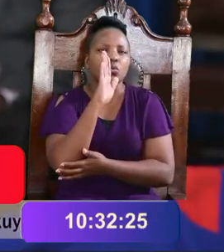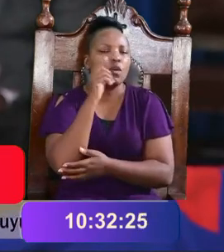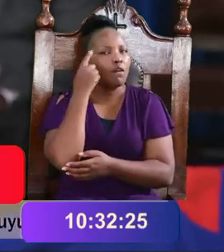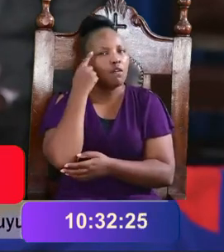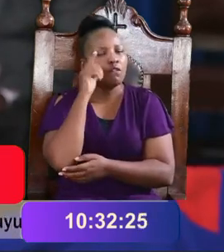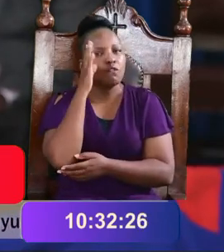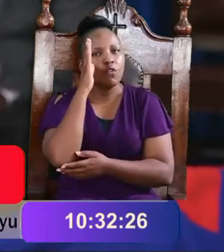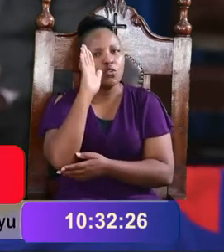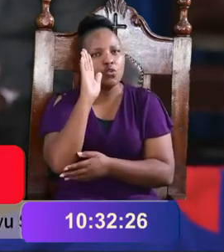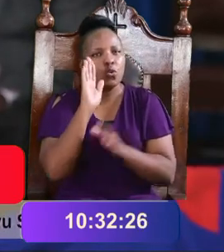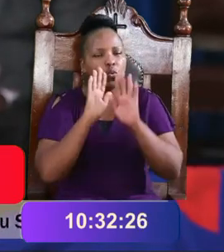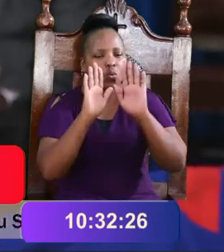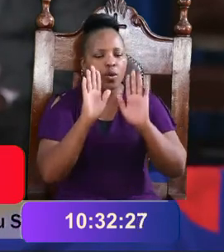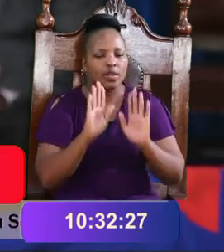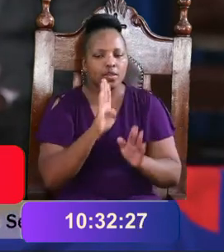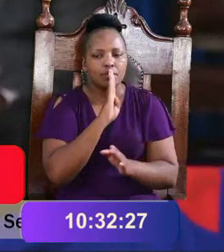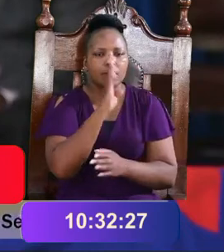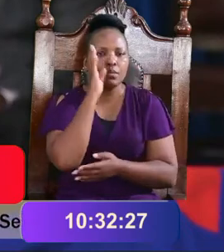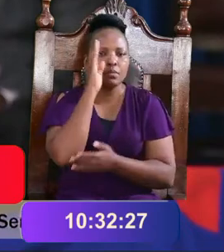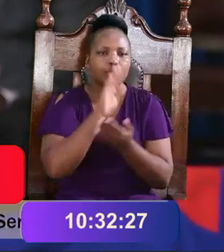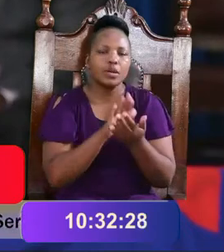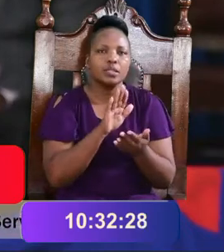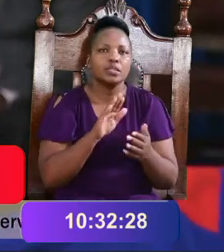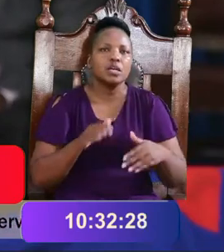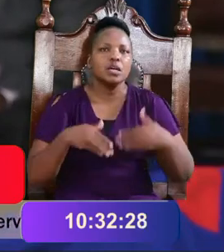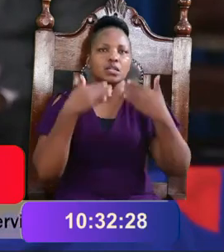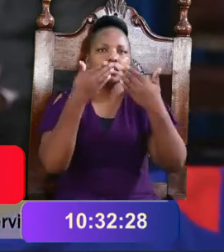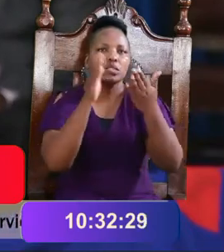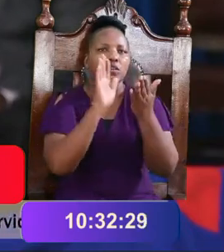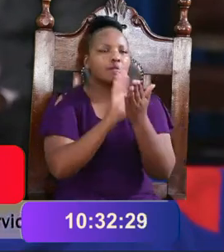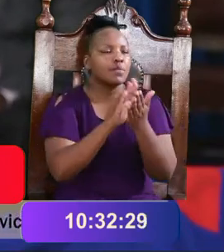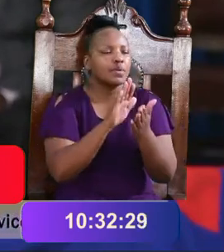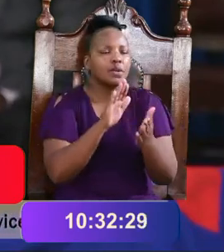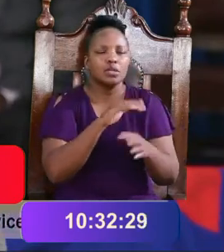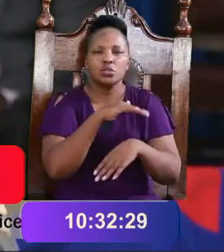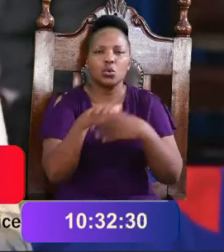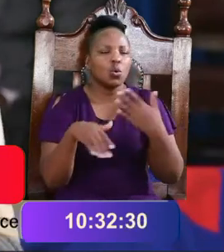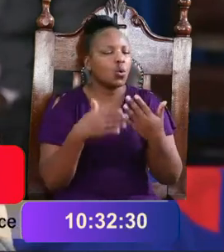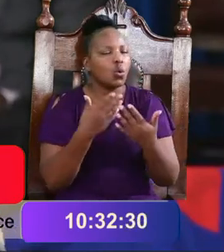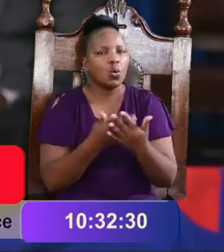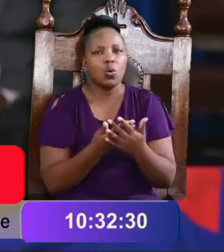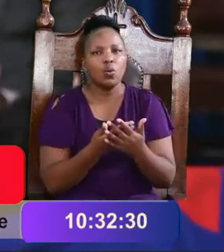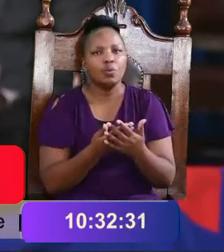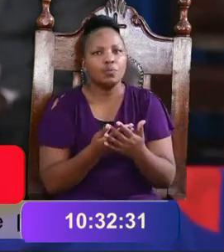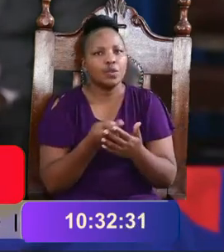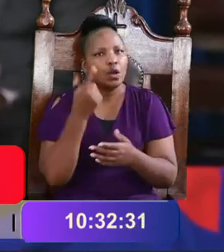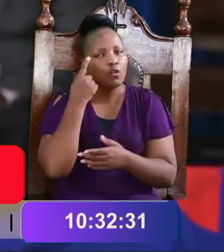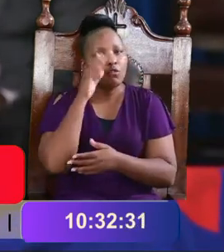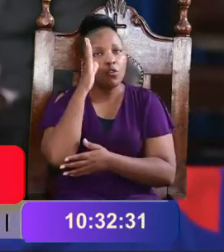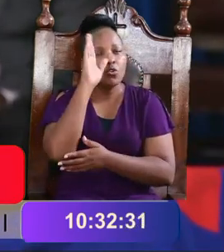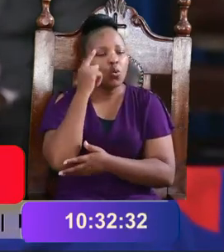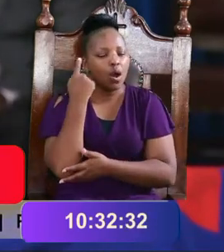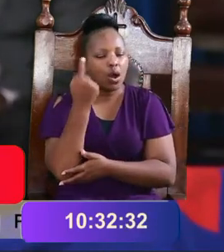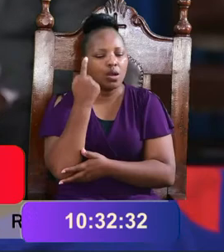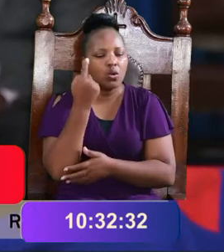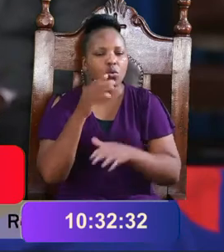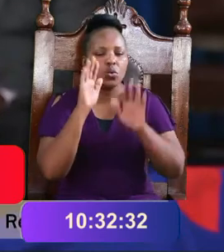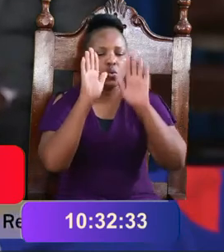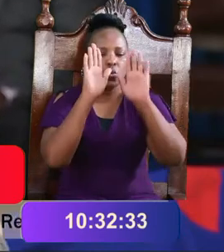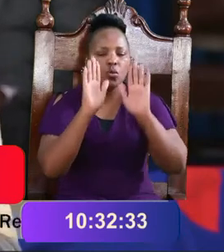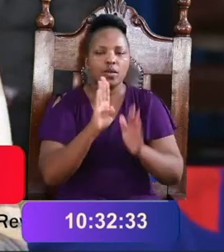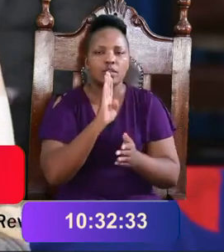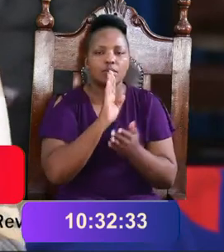maana wewe unastahili kuinuliwa. Pokea sifa, pokea utukufu wetu wote mfalme, kwa maana wewe tu ndo unastahili